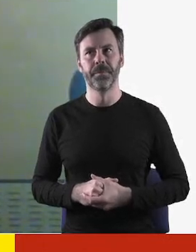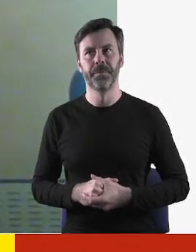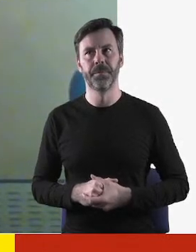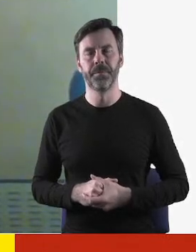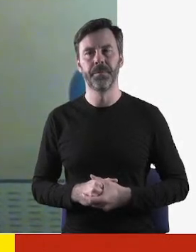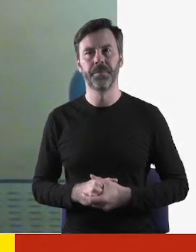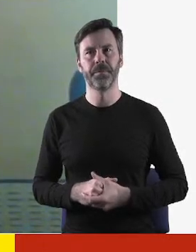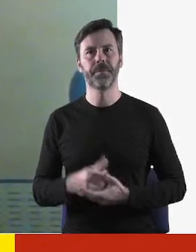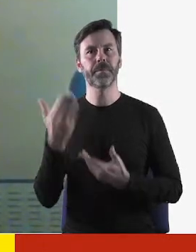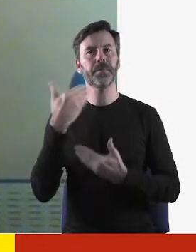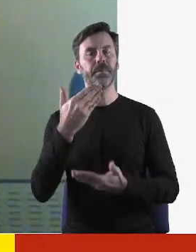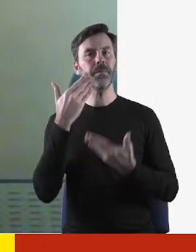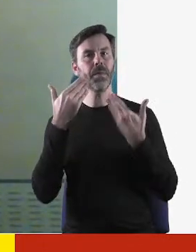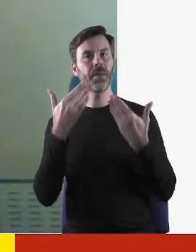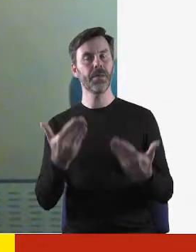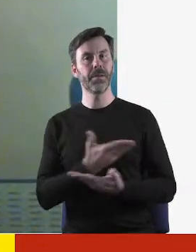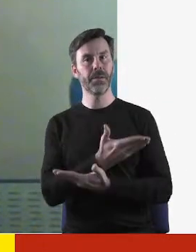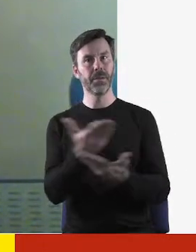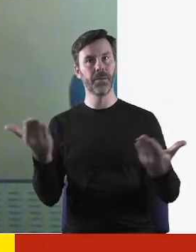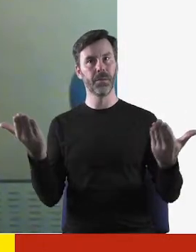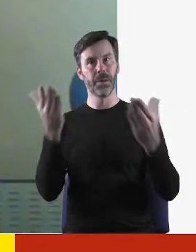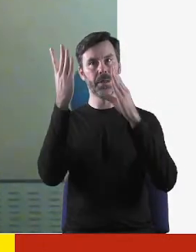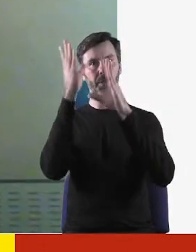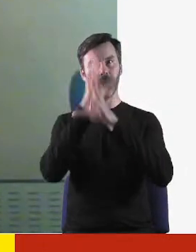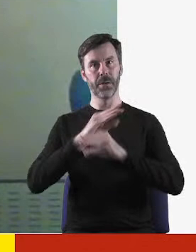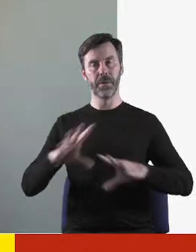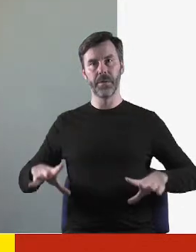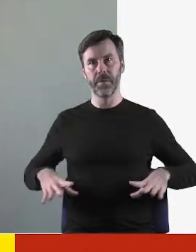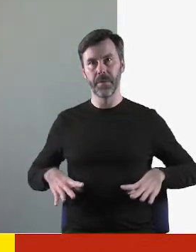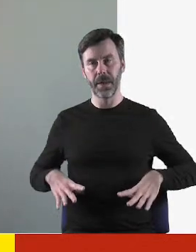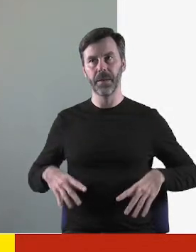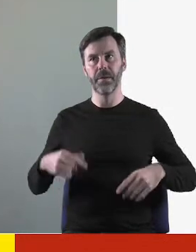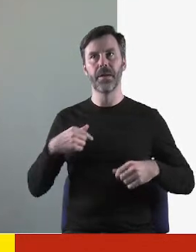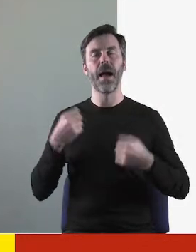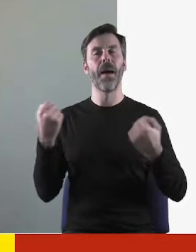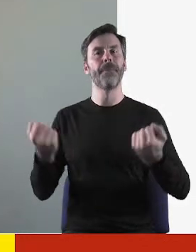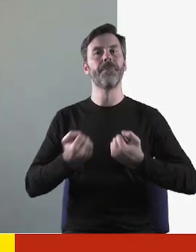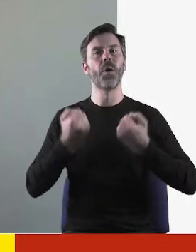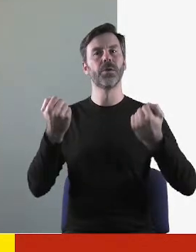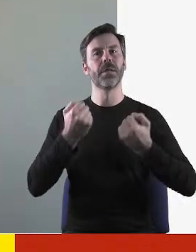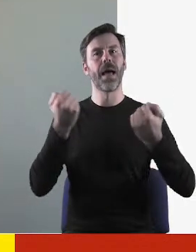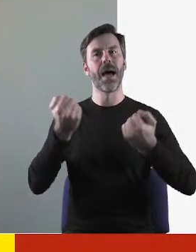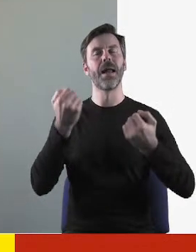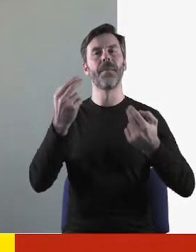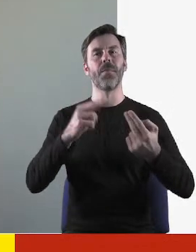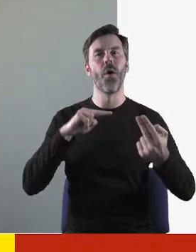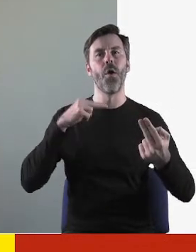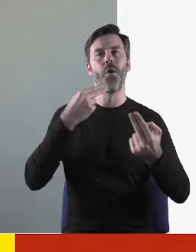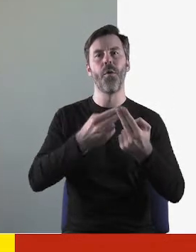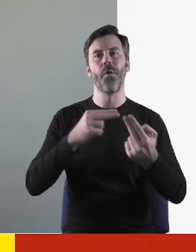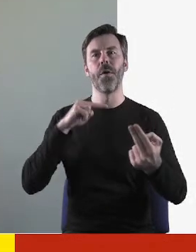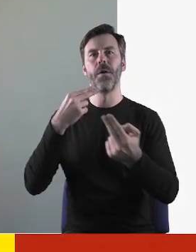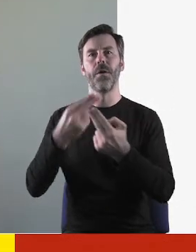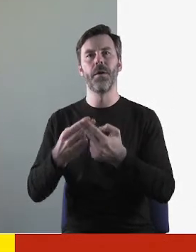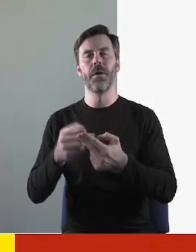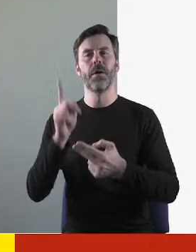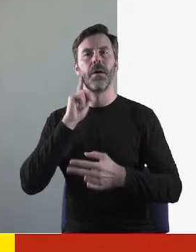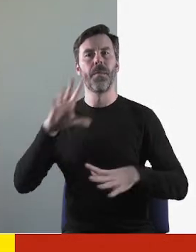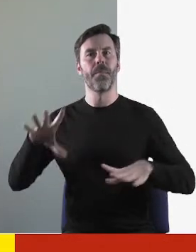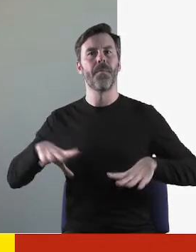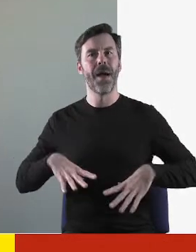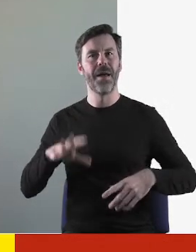Dziękuję bardzo. Szanowni Państwo, postaram się odpowiedzieć na pytania Pana